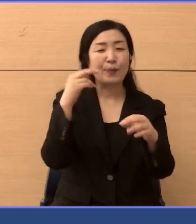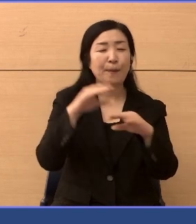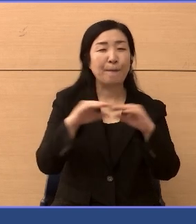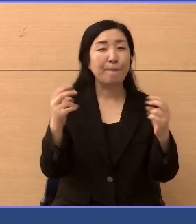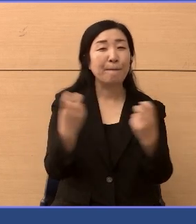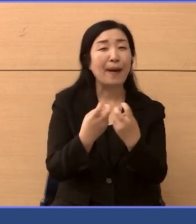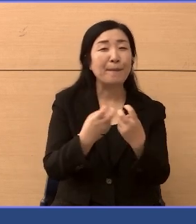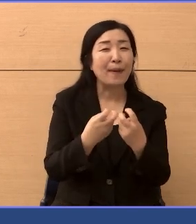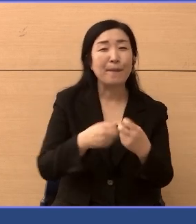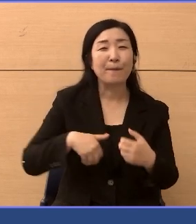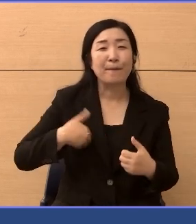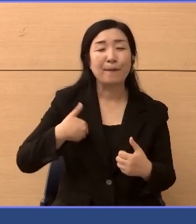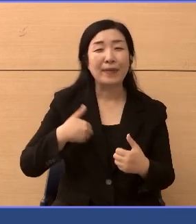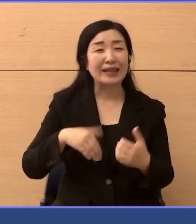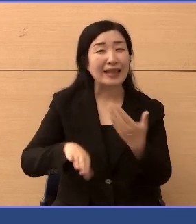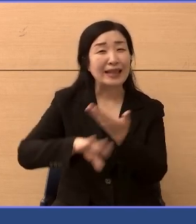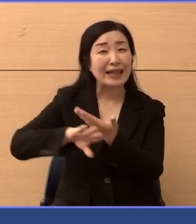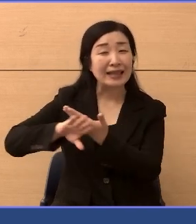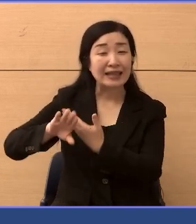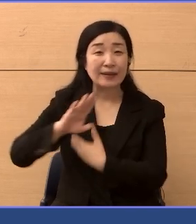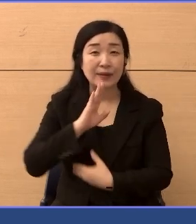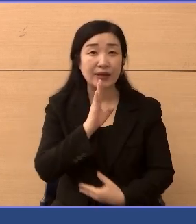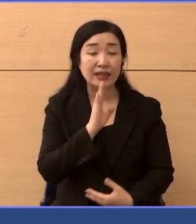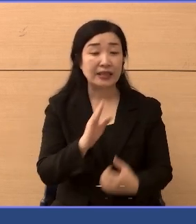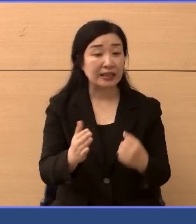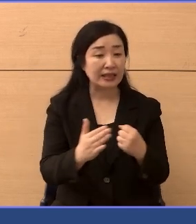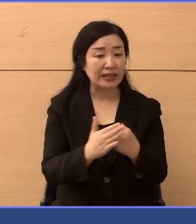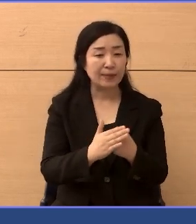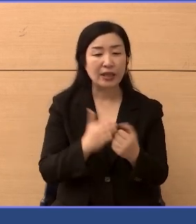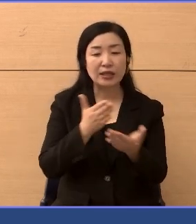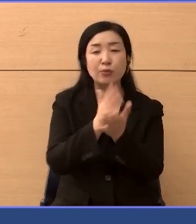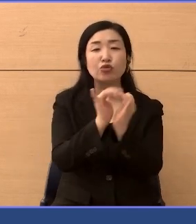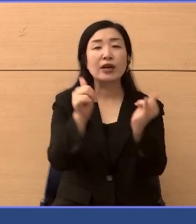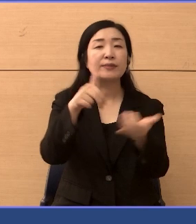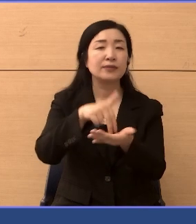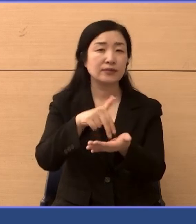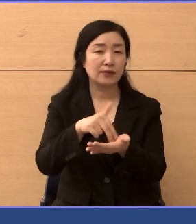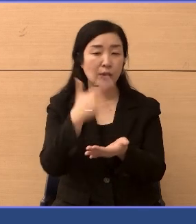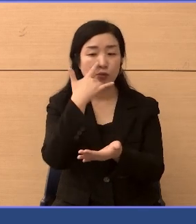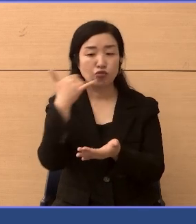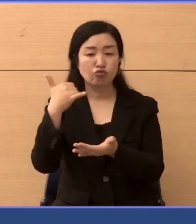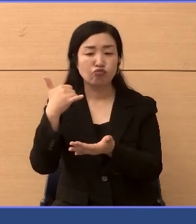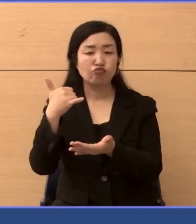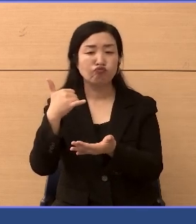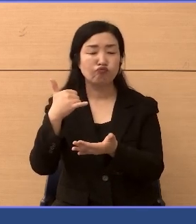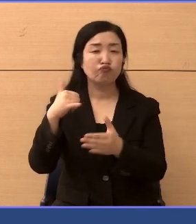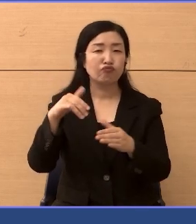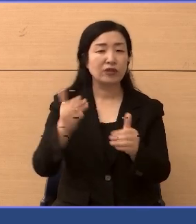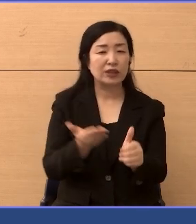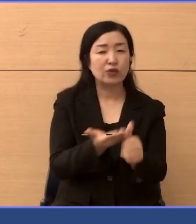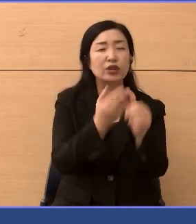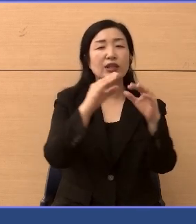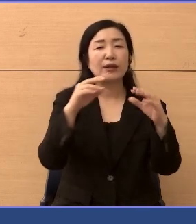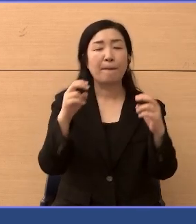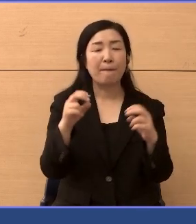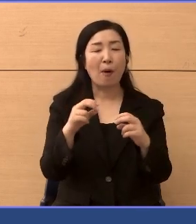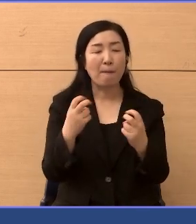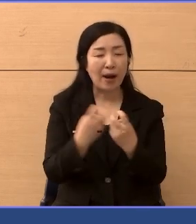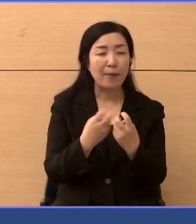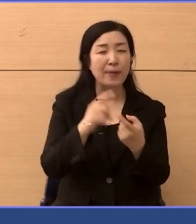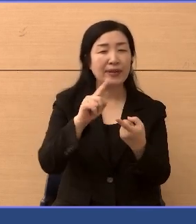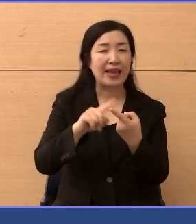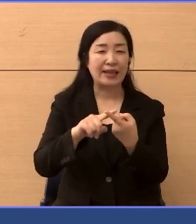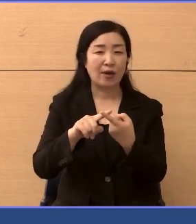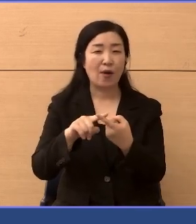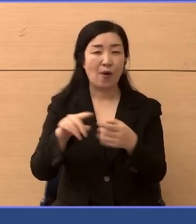긴장감이 that professionals 일어날 help 때가 있습니다. parents 그렇기 to 때문에 resolve those 전문가들은 이러한 differences. 부모 간의 어떤 양육 스타일의 차이를 해결할 수 Of 있도록 course, all 중재를 of